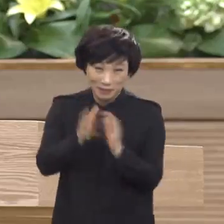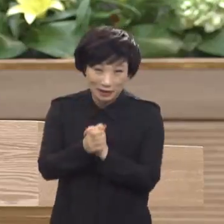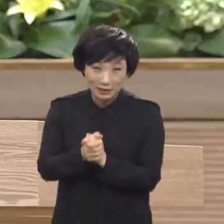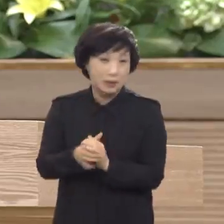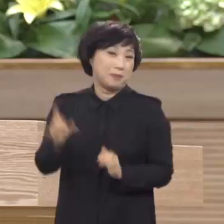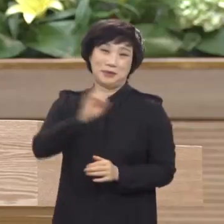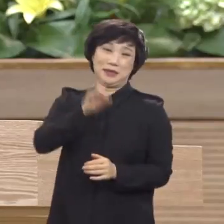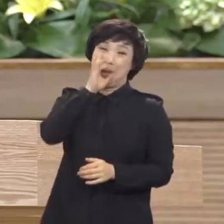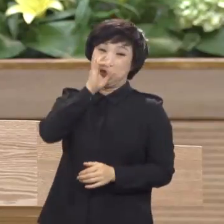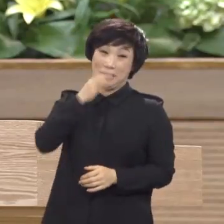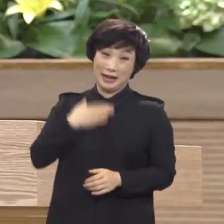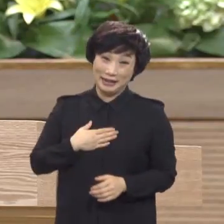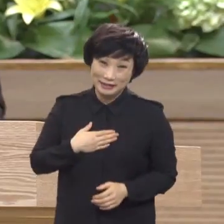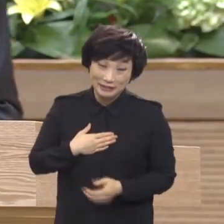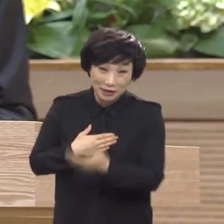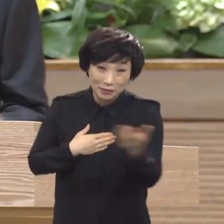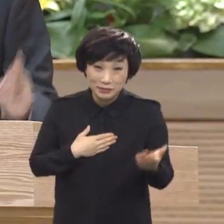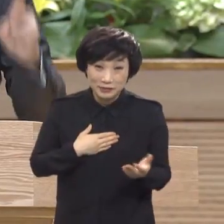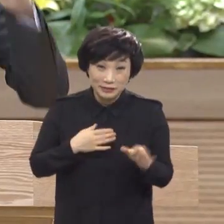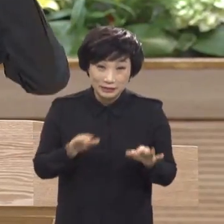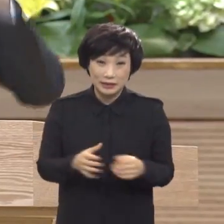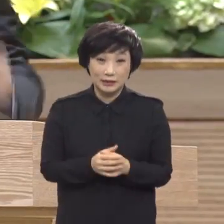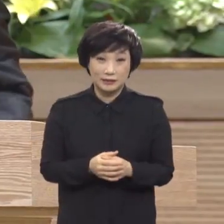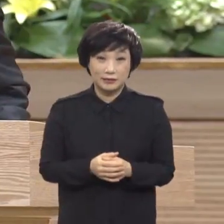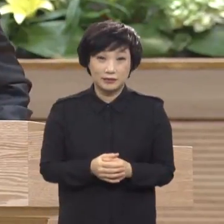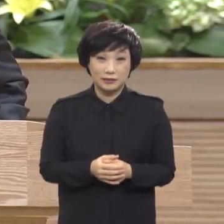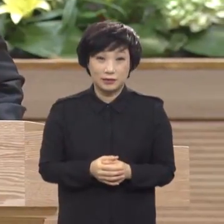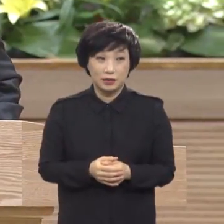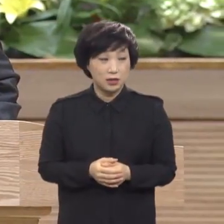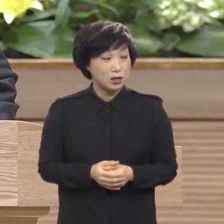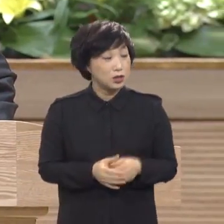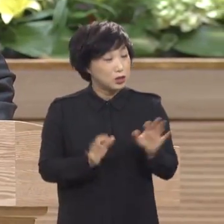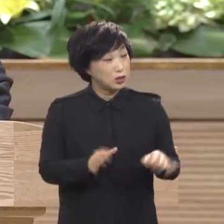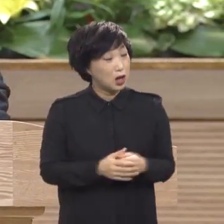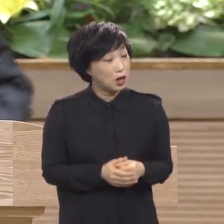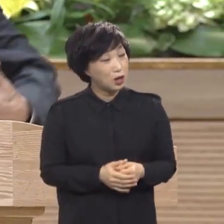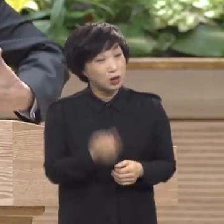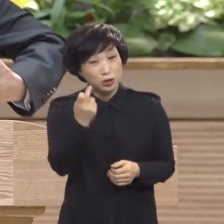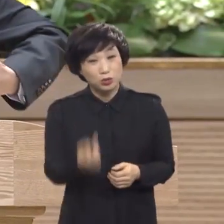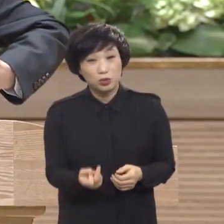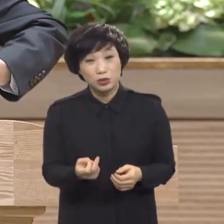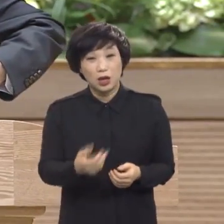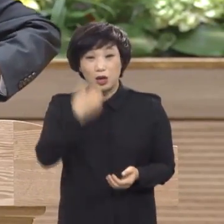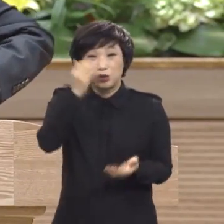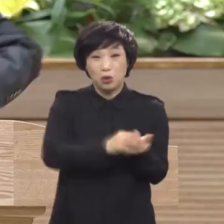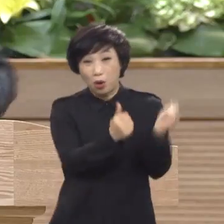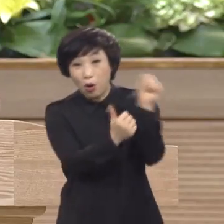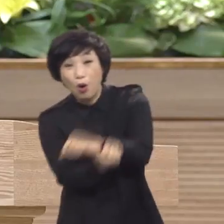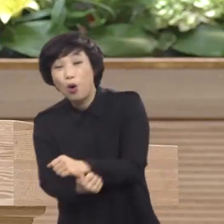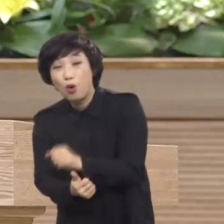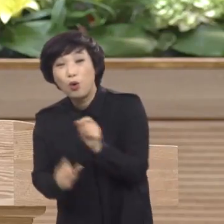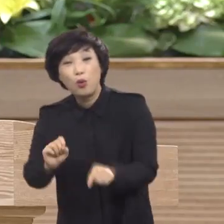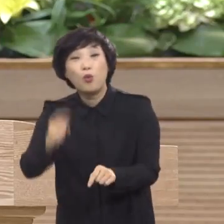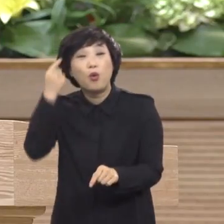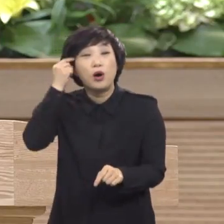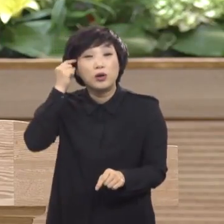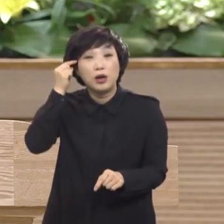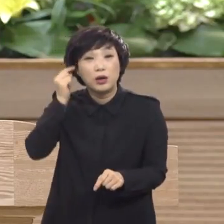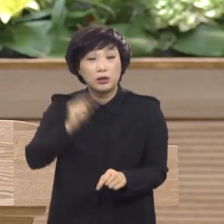핑계대지 말라 그 말이야. 예, 어찐 연고로 죽였느냐. 자기 행위는